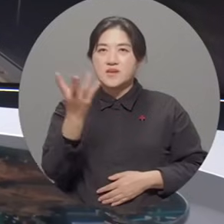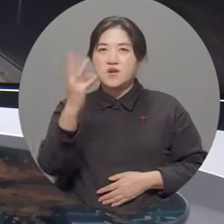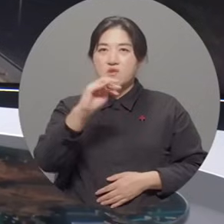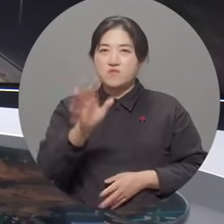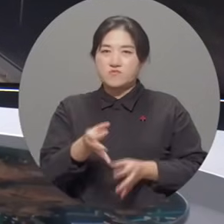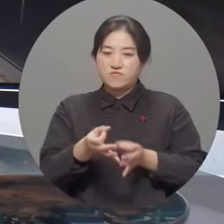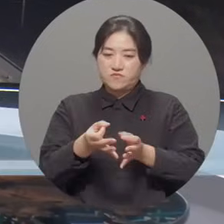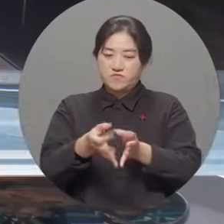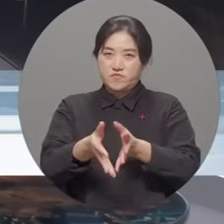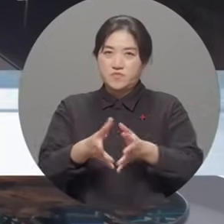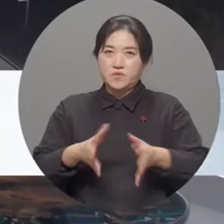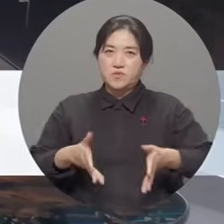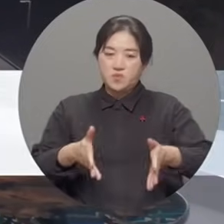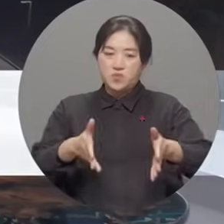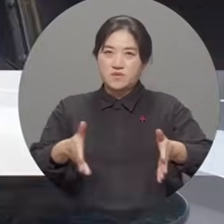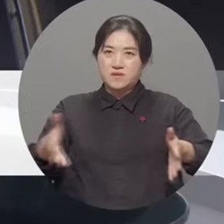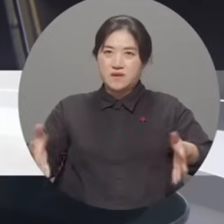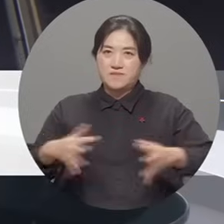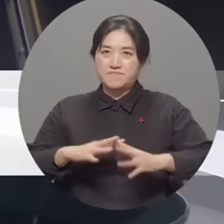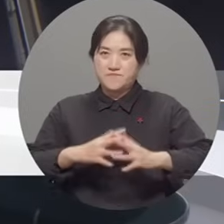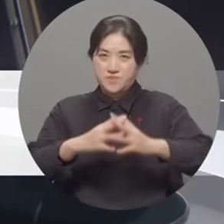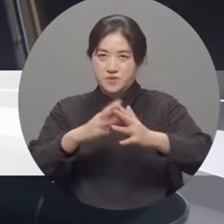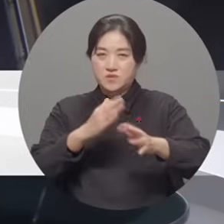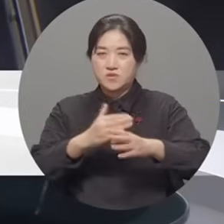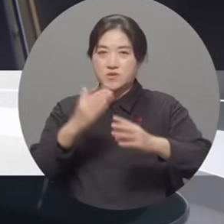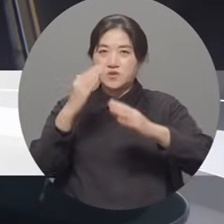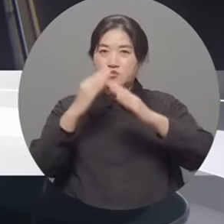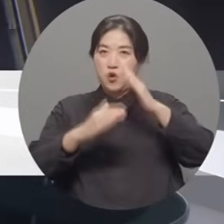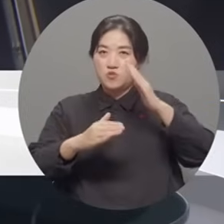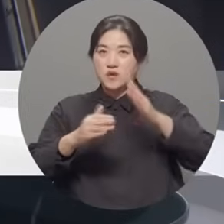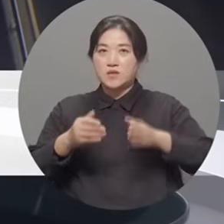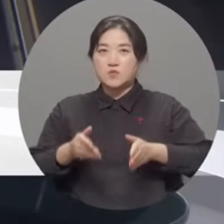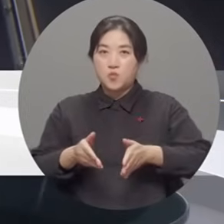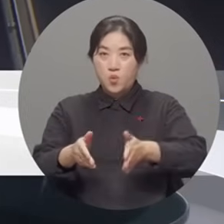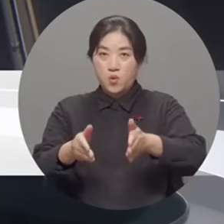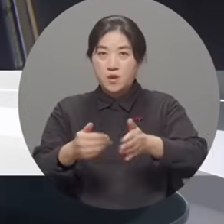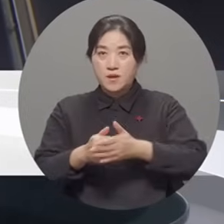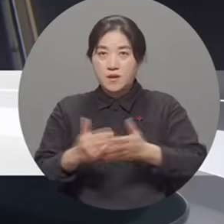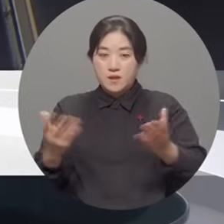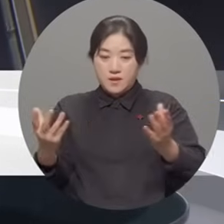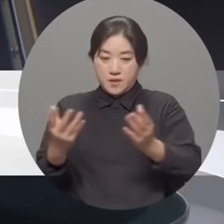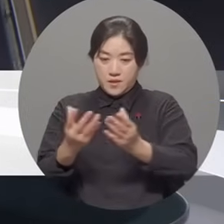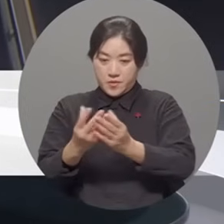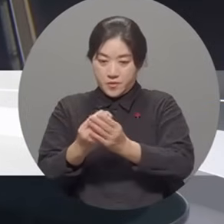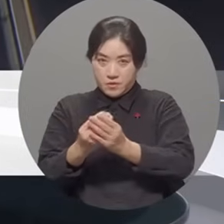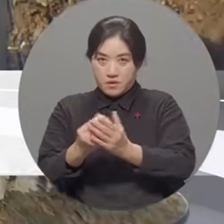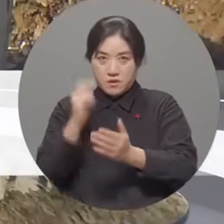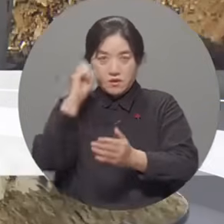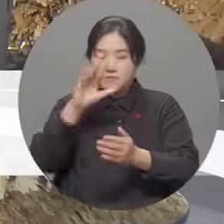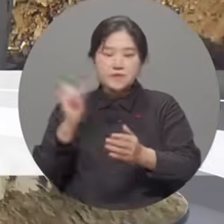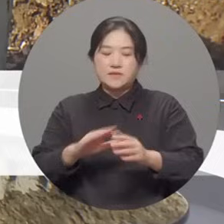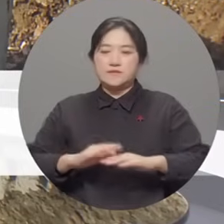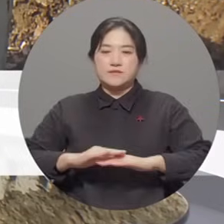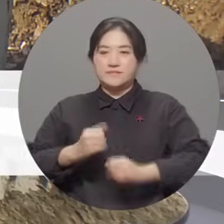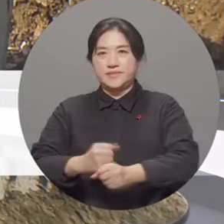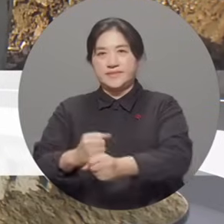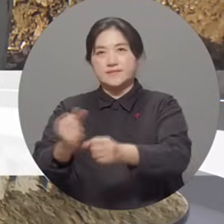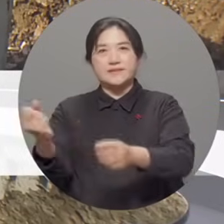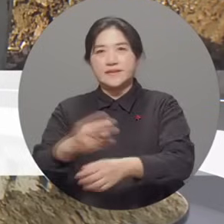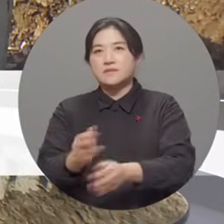74억 원을 투입해서 도로 확장 공사를 벌인 전주의 한 국도에서 마무리를 앞두고 갑자기 재시공에